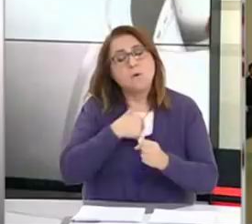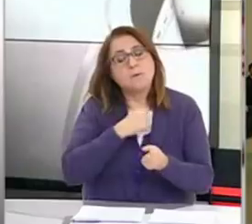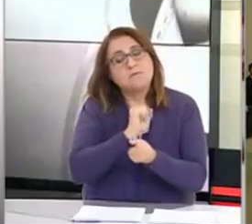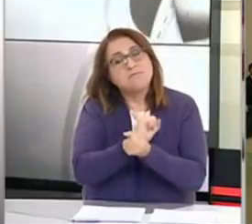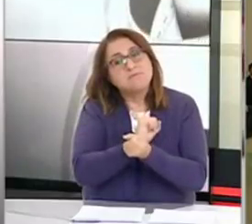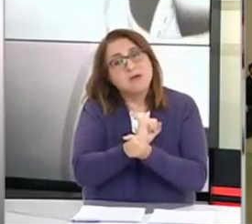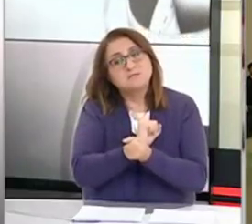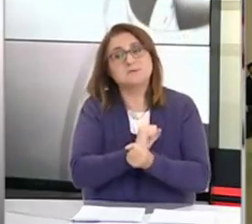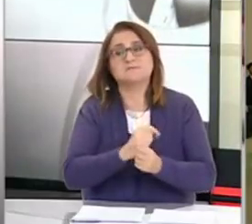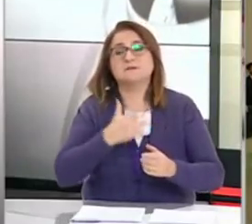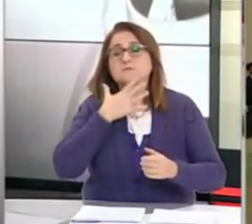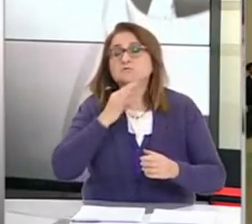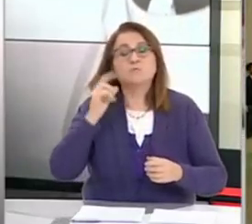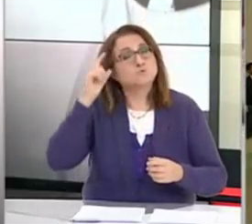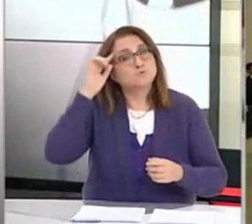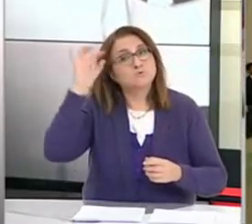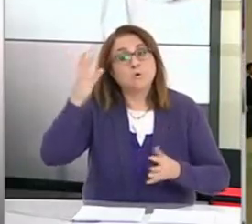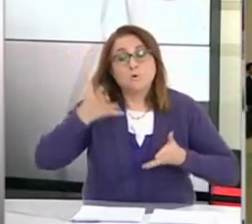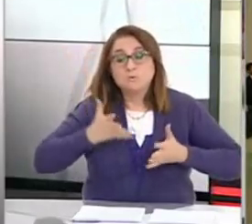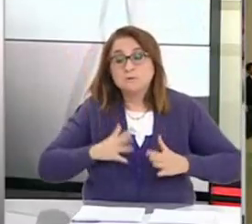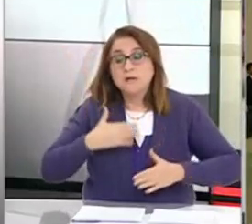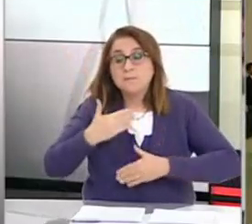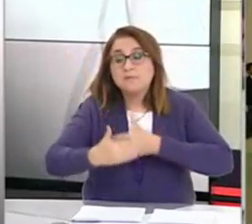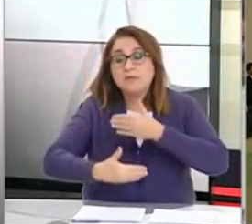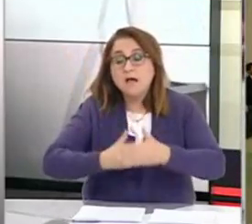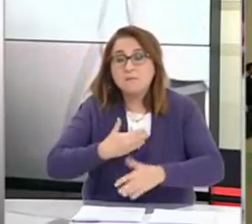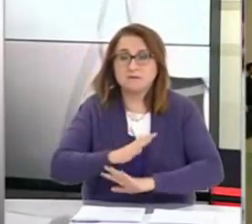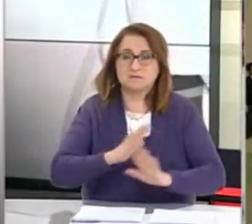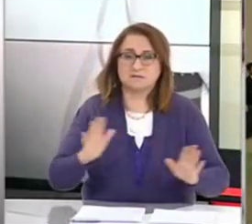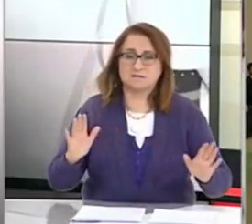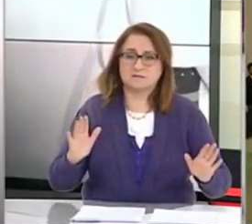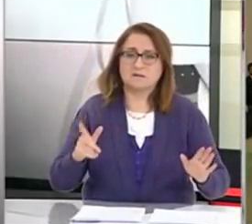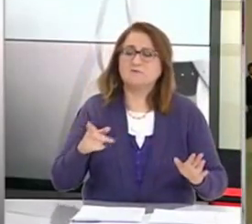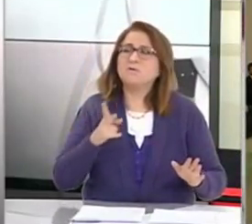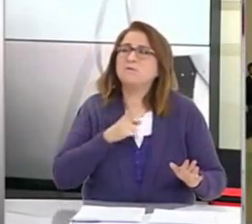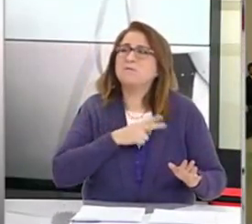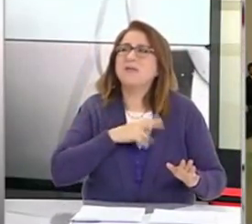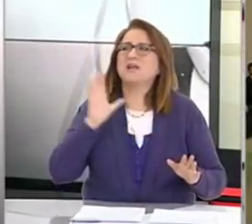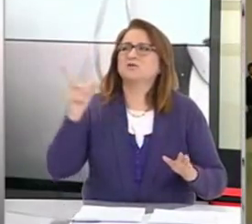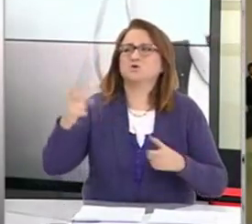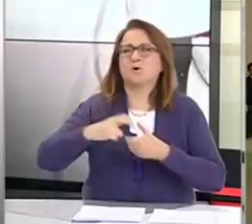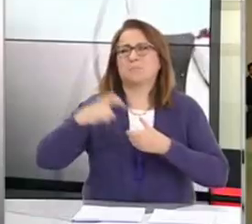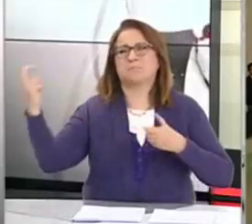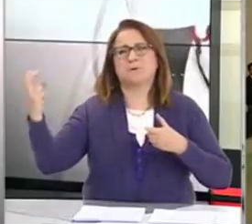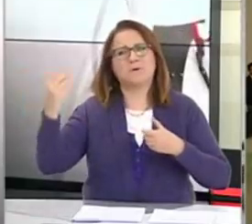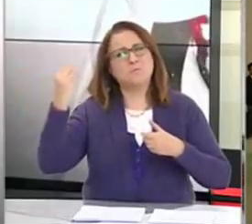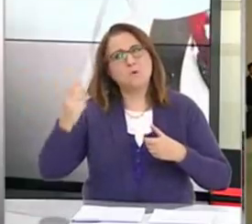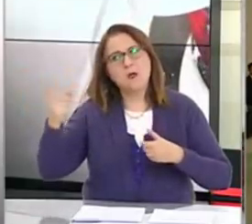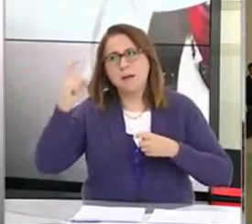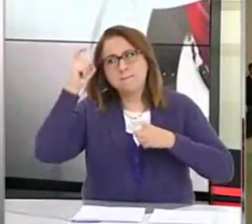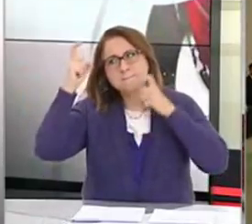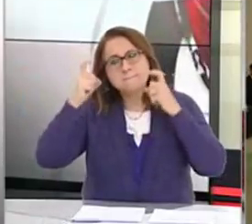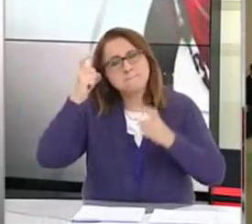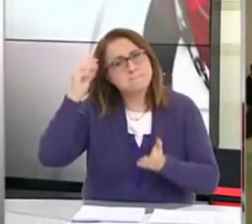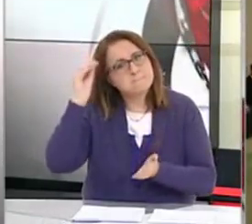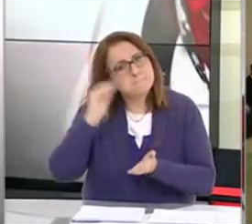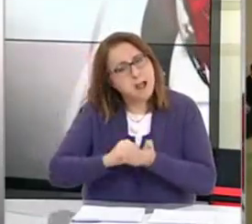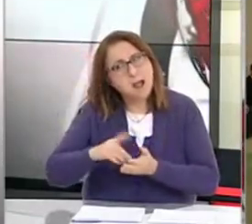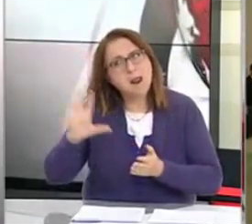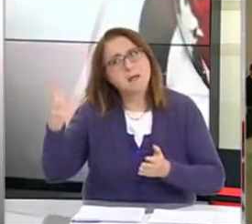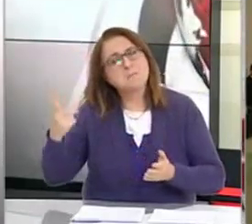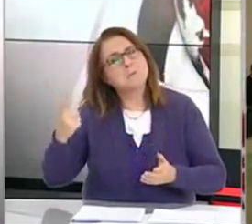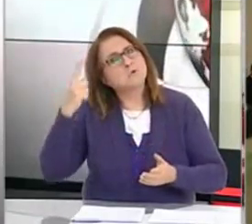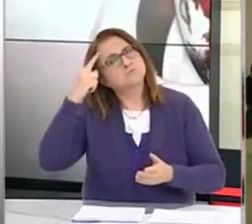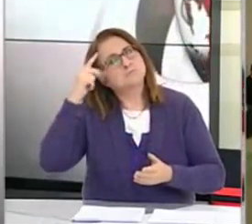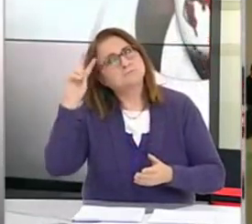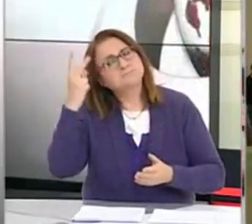στις επόμενες γενιές δεν περισσεύει κανείς. Και δεν είναι ποτέ αργά όλοι να αναθεωρήσουν τις